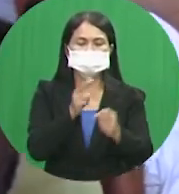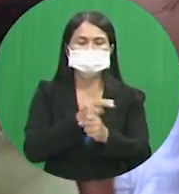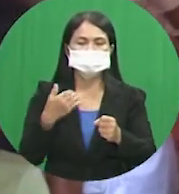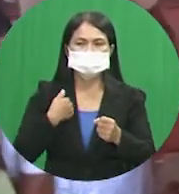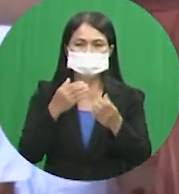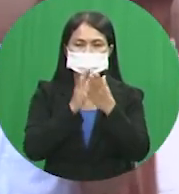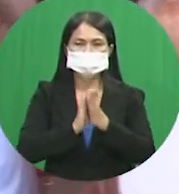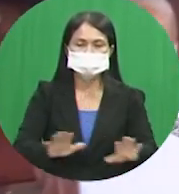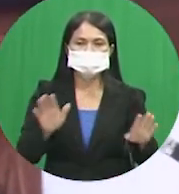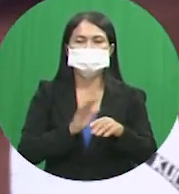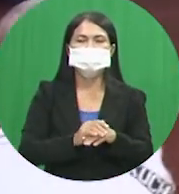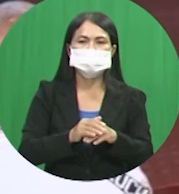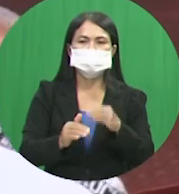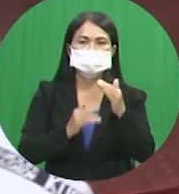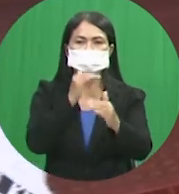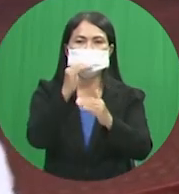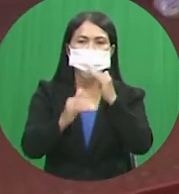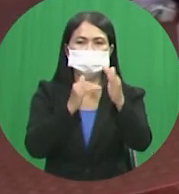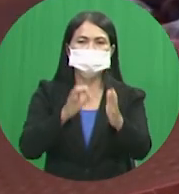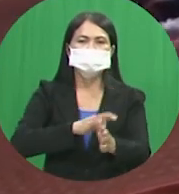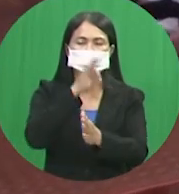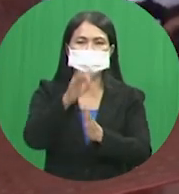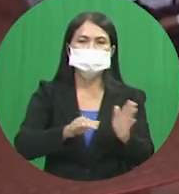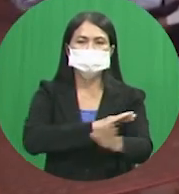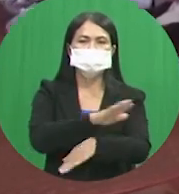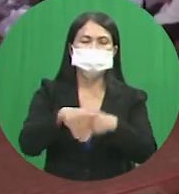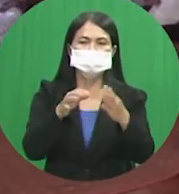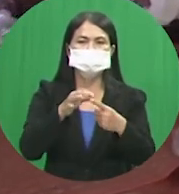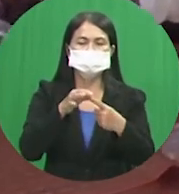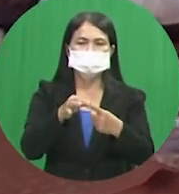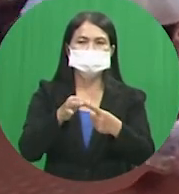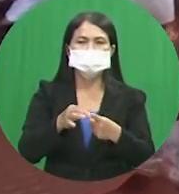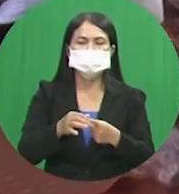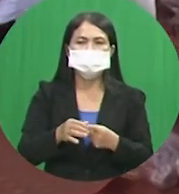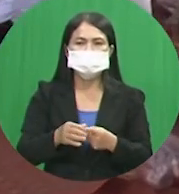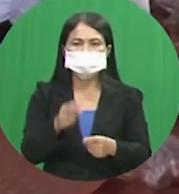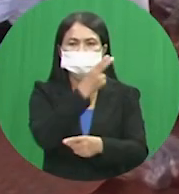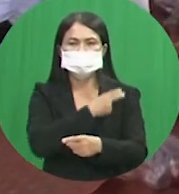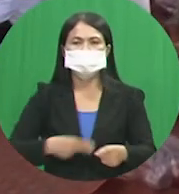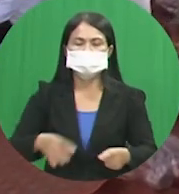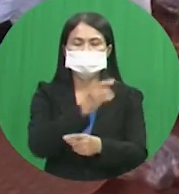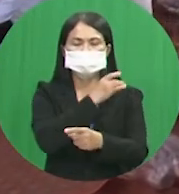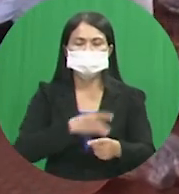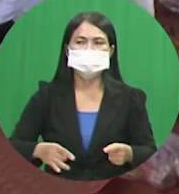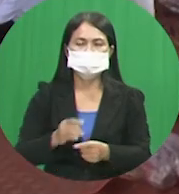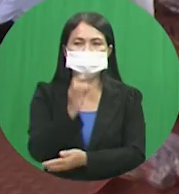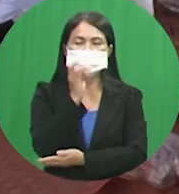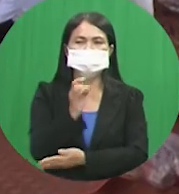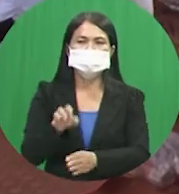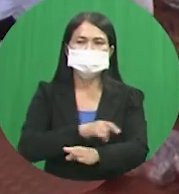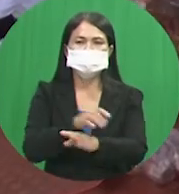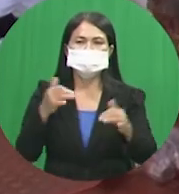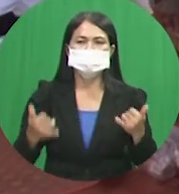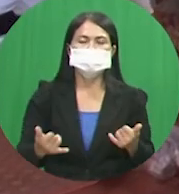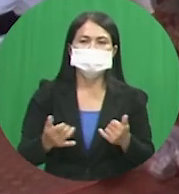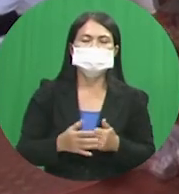กสันติเพียบหนึ่งมีการอภิวัตเลือกรูวิสัยปีเซแตงพไนอนาจะหนึ่งปุตจะระหดมาดอปัจ